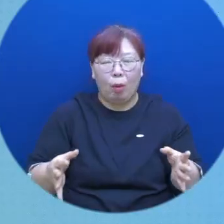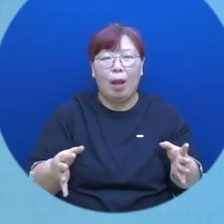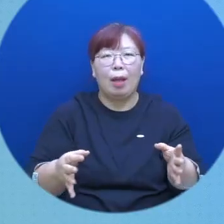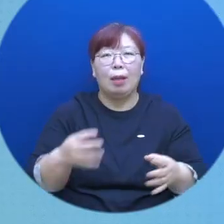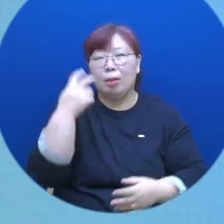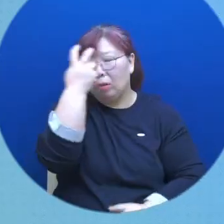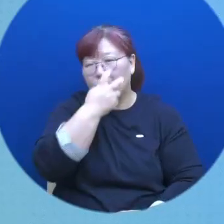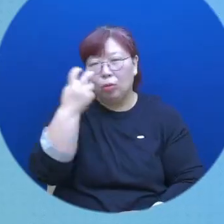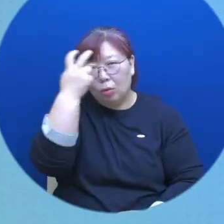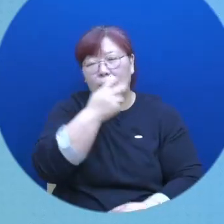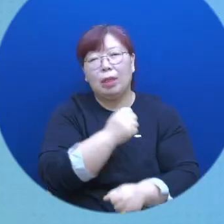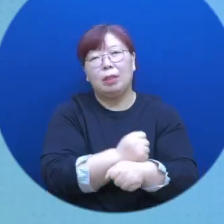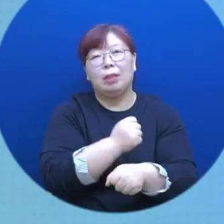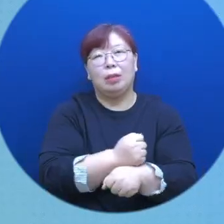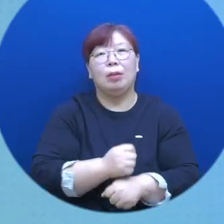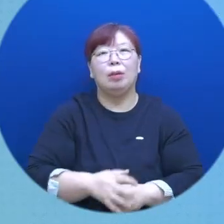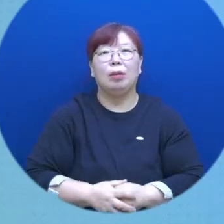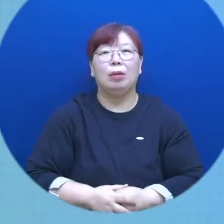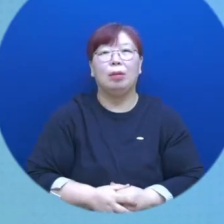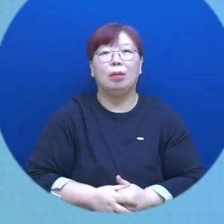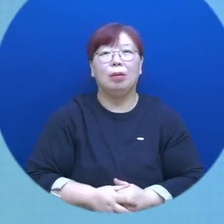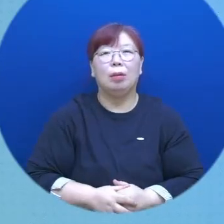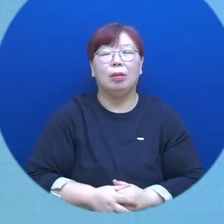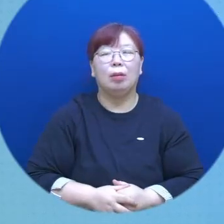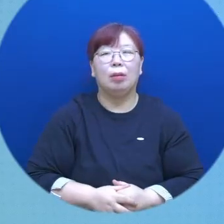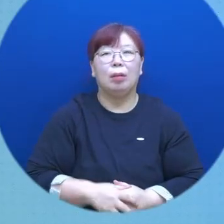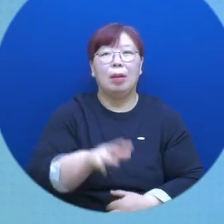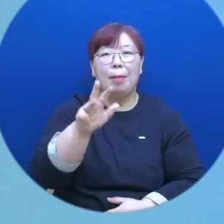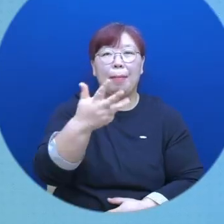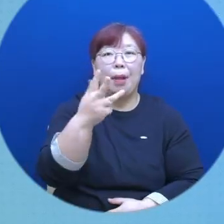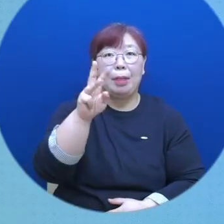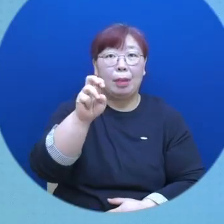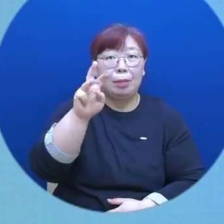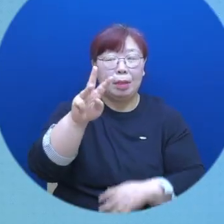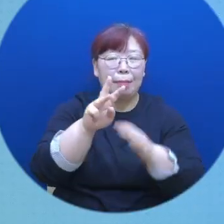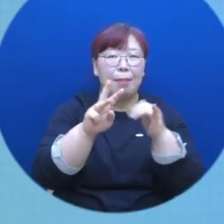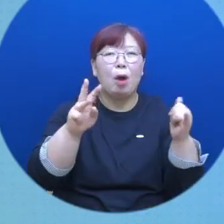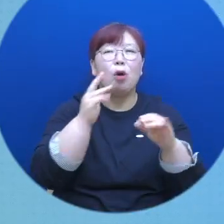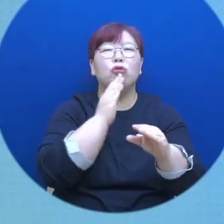시작합니다. 그 833명 가운데